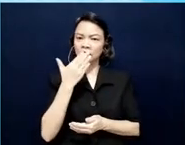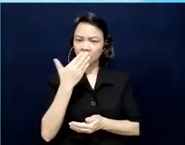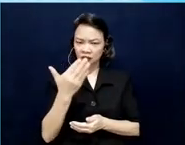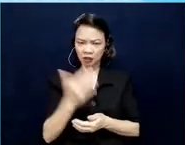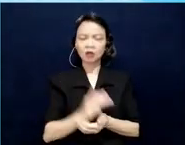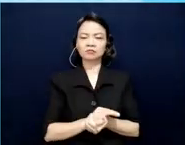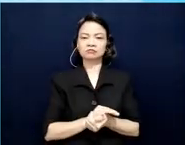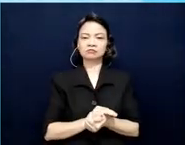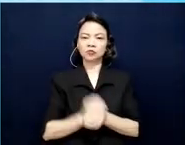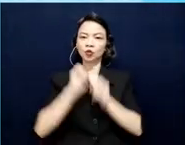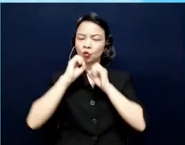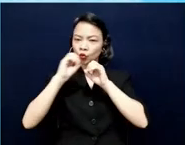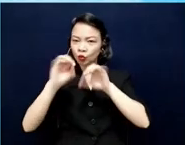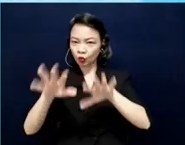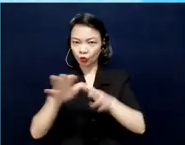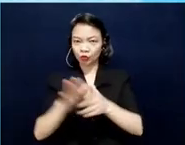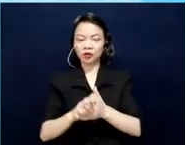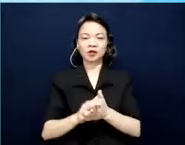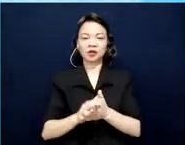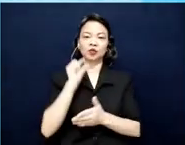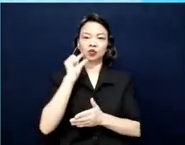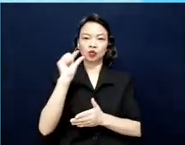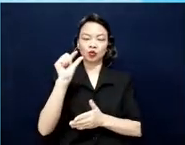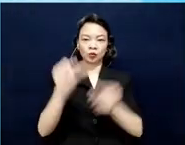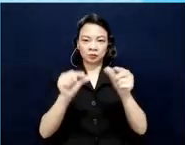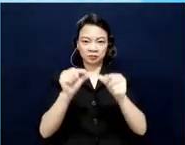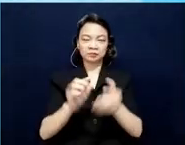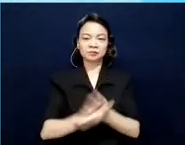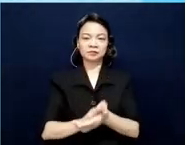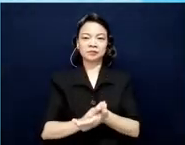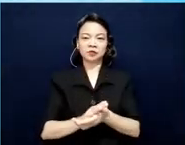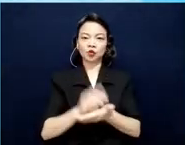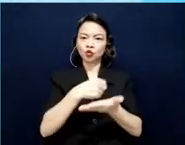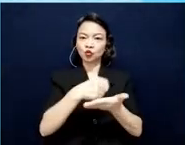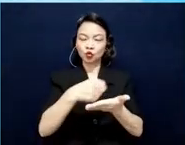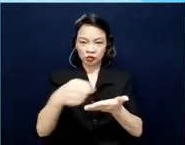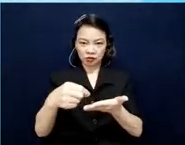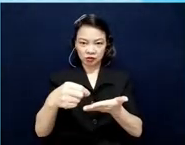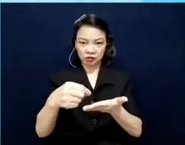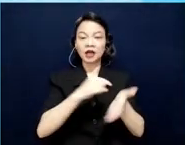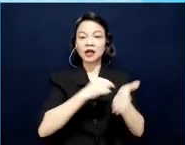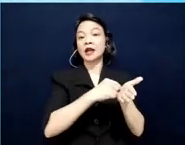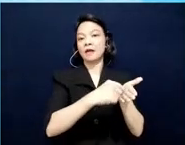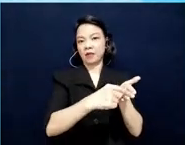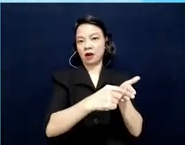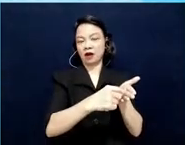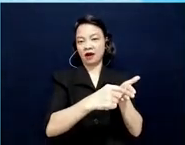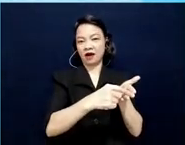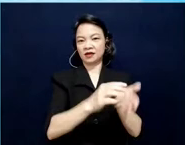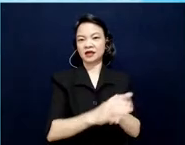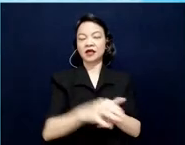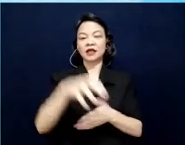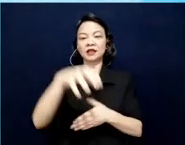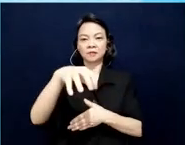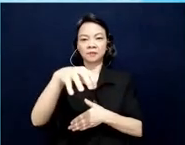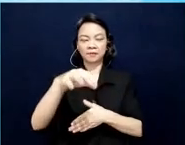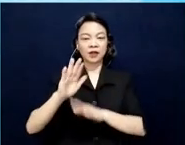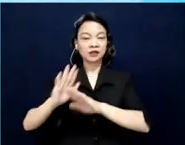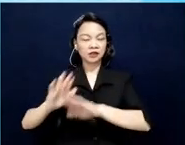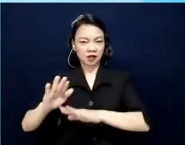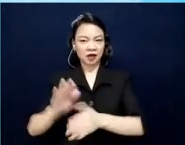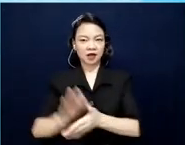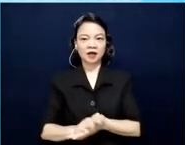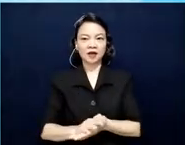yang nanti sudah disampaikan oleh narasumber saya, silakan Anda tuliskan terlebih dahulu nama, kemudian domisili, dan pertanyaannya ditujukan